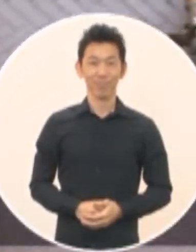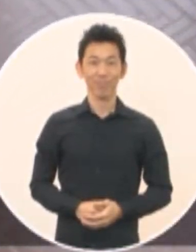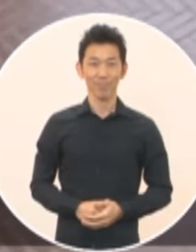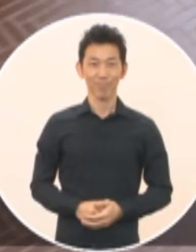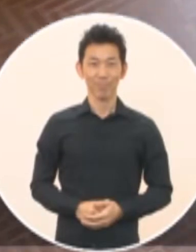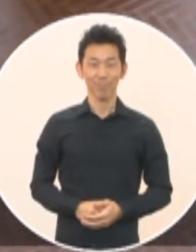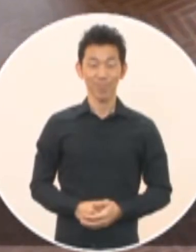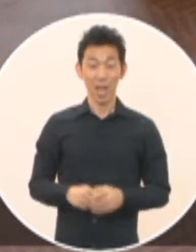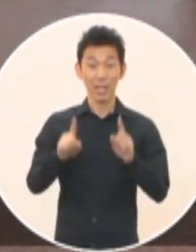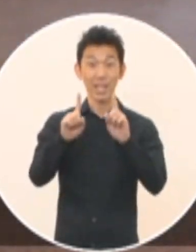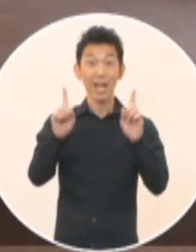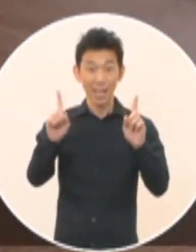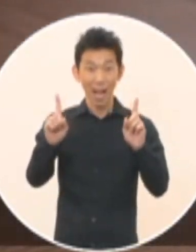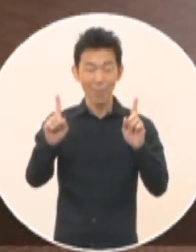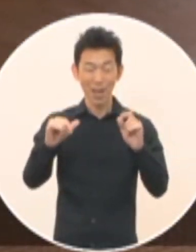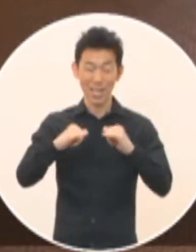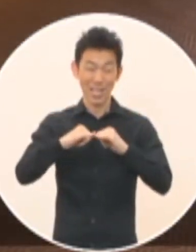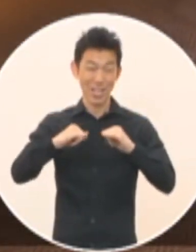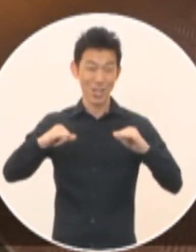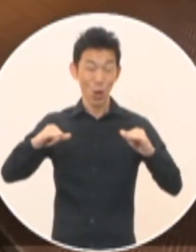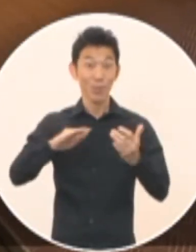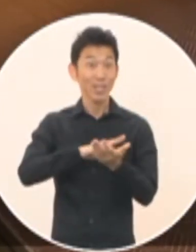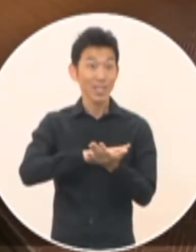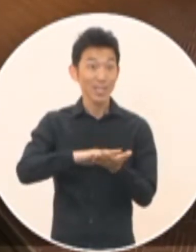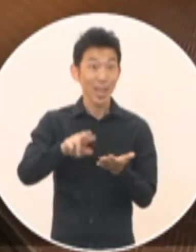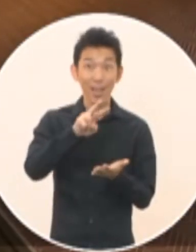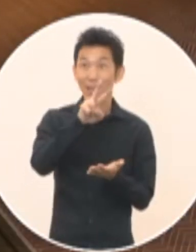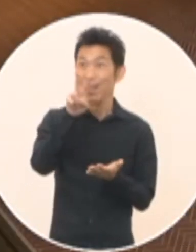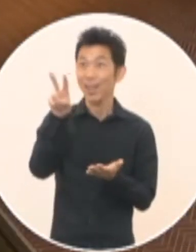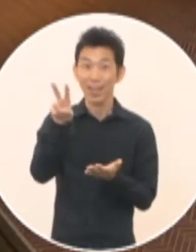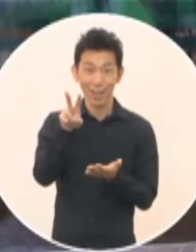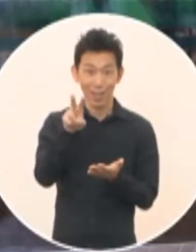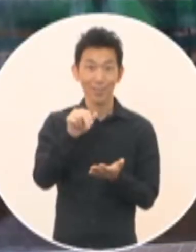玄関も広くて綺麗ですね。